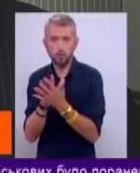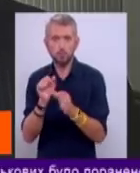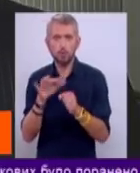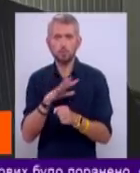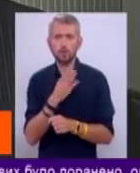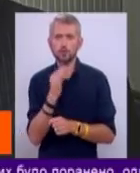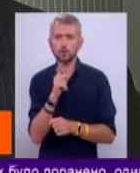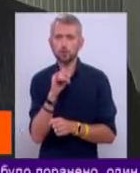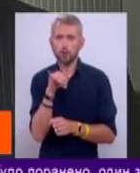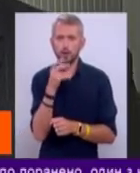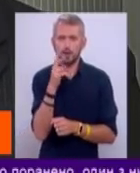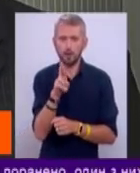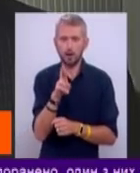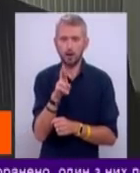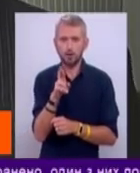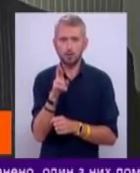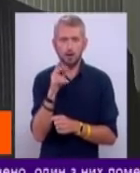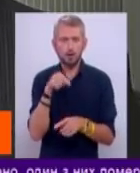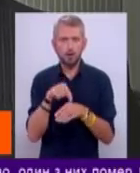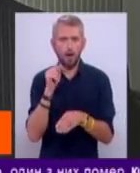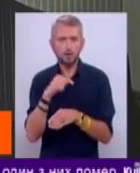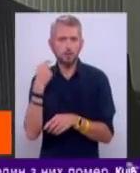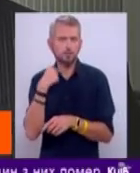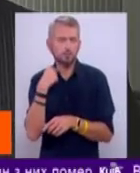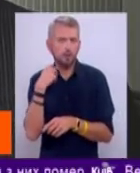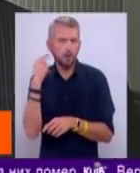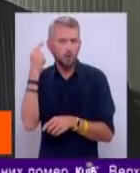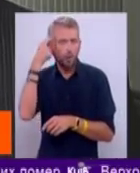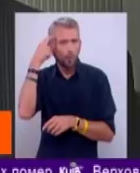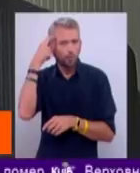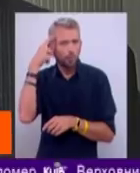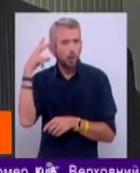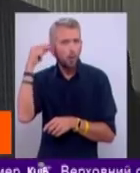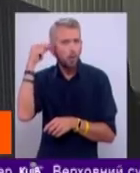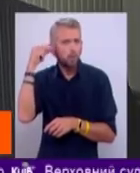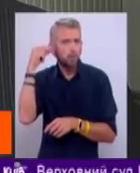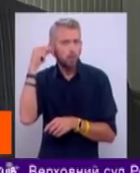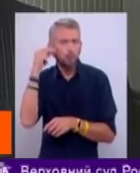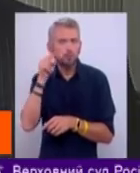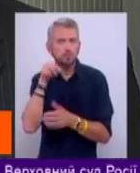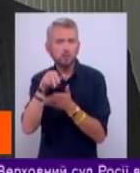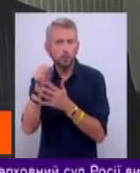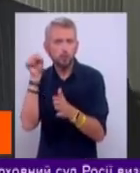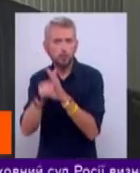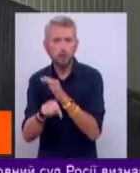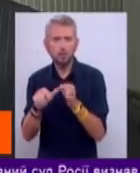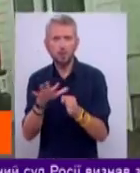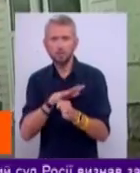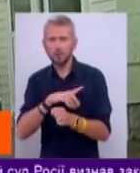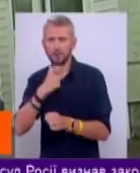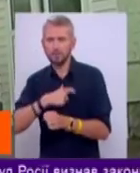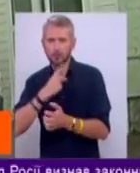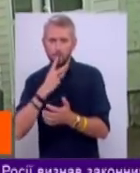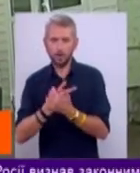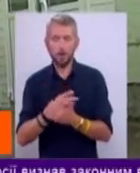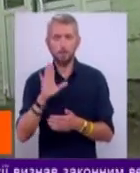шизоїдна реакція, голос сказав йому, іди убей. Це може бути і подражательна реакція, тобто, знаєш, що круті ребята, учителі не слухаються.